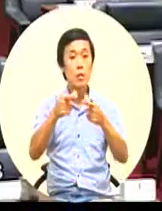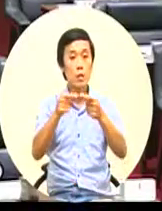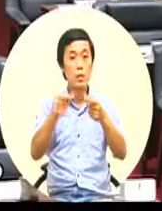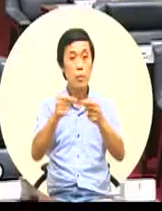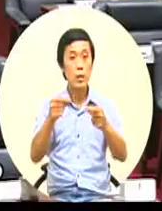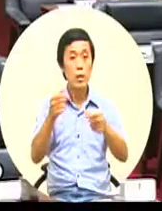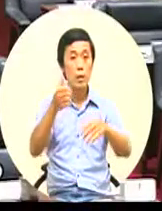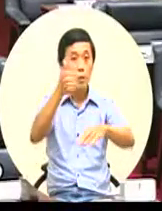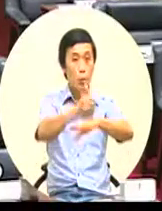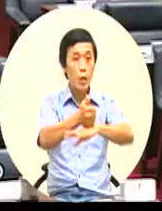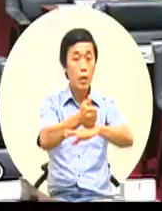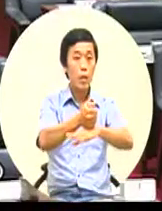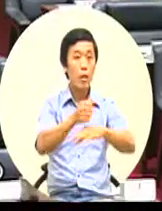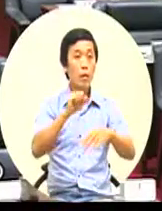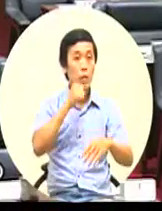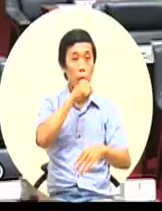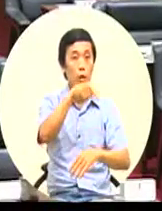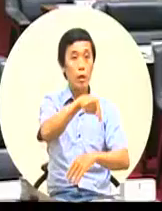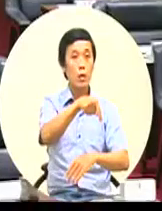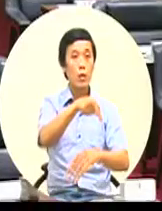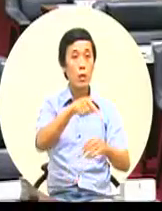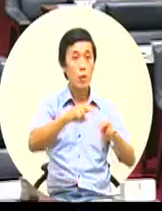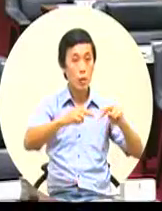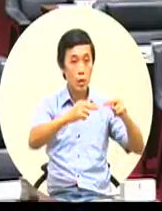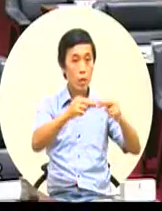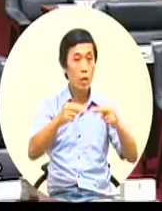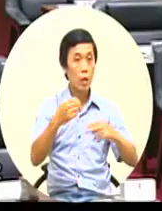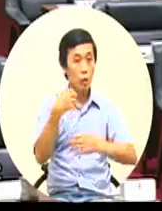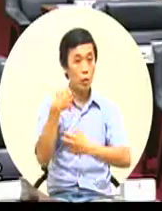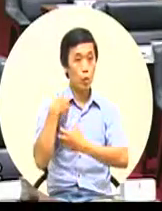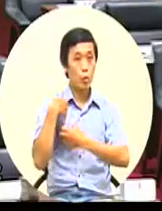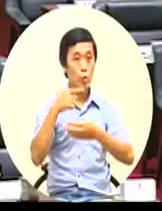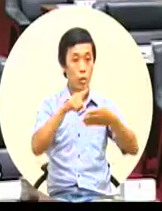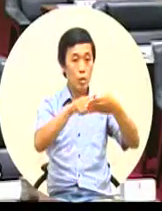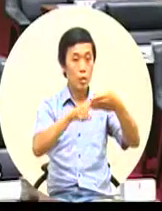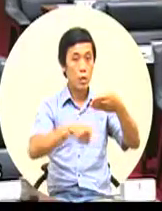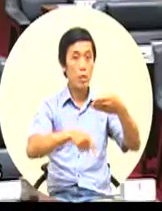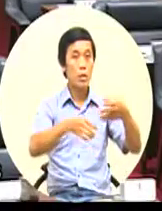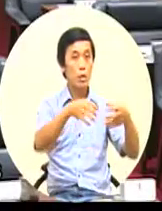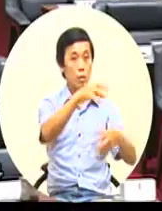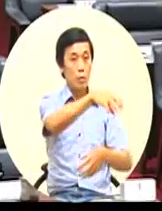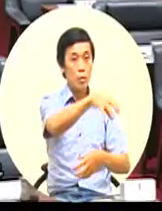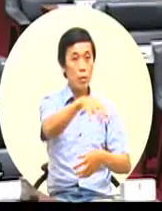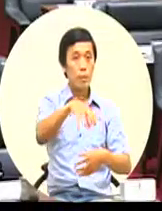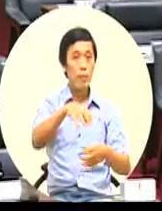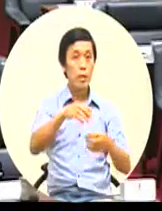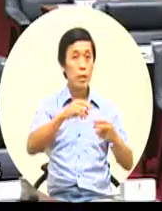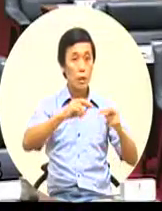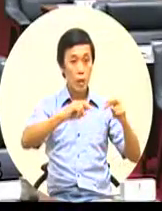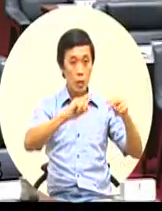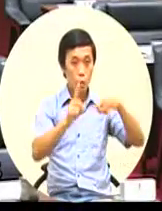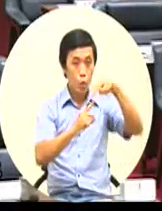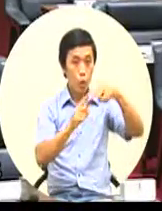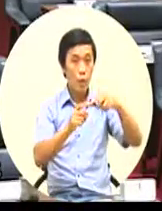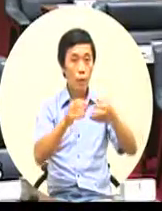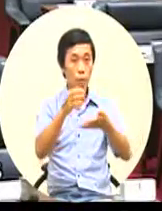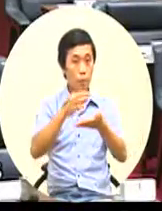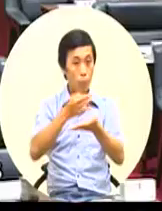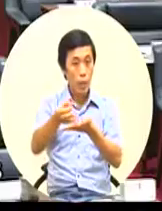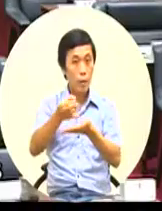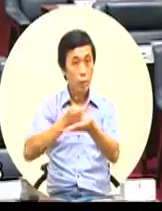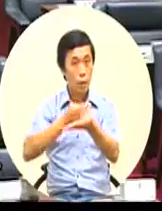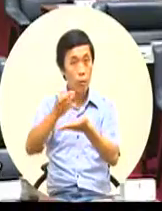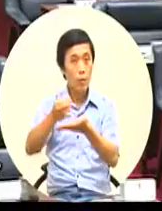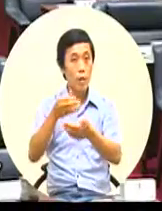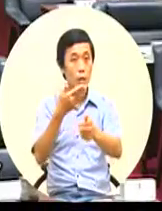它盖成为军事基地，然后把它变更成买卖，最后让他们在那边耕